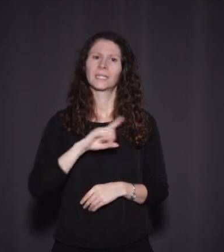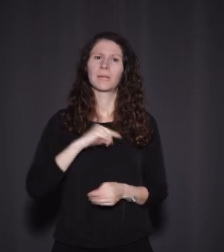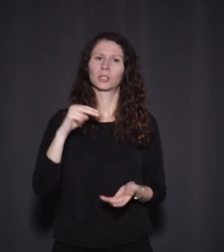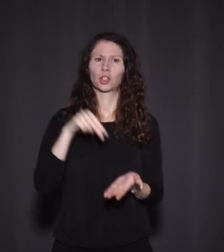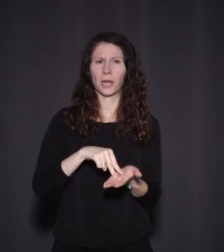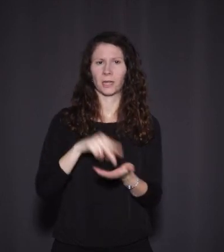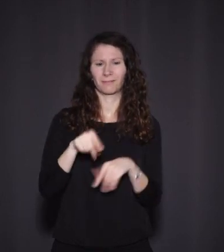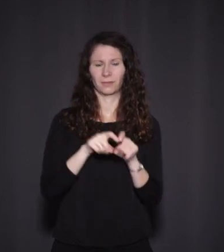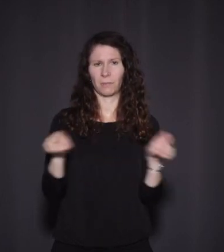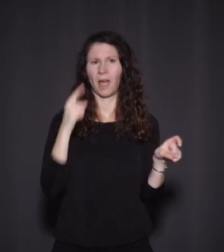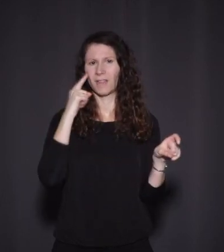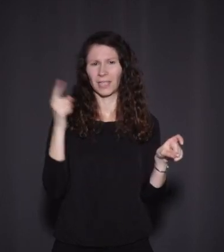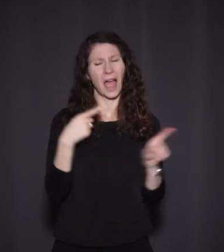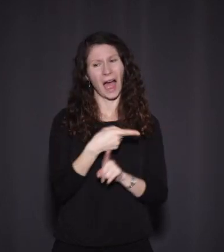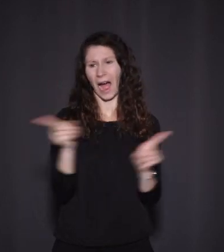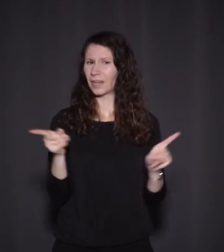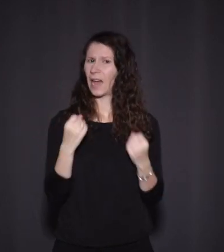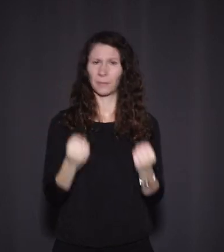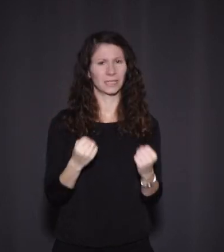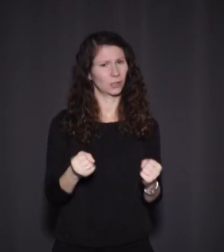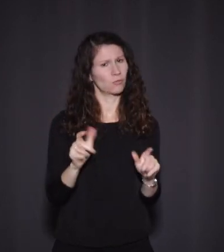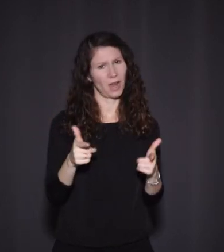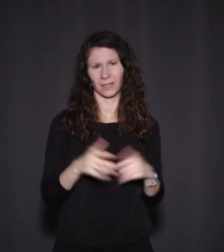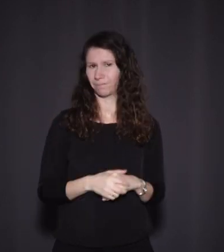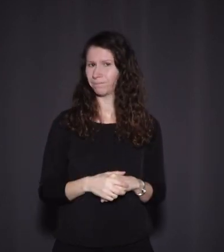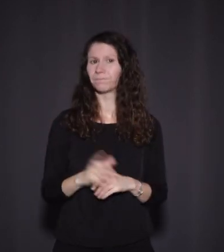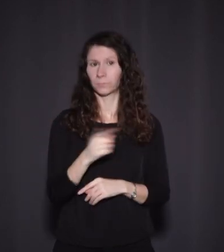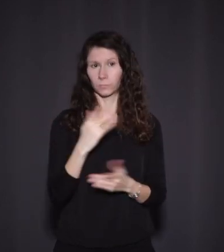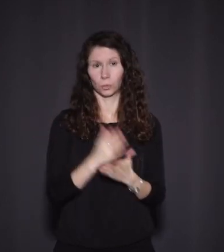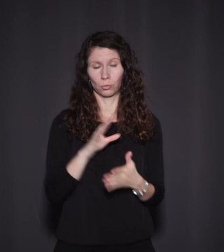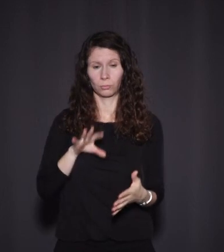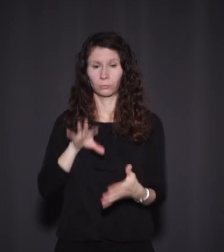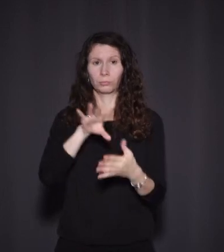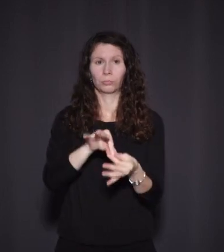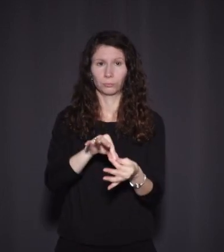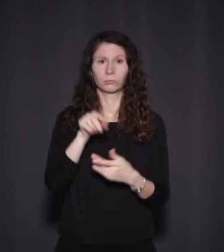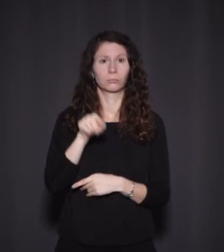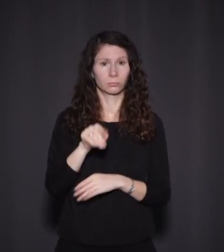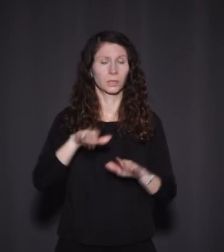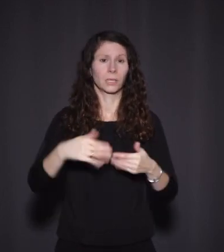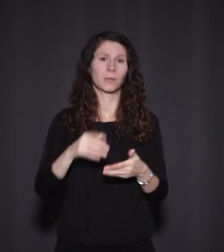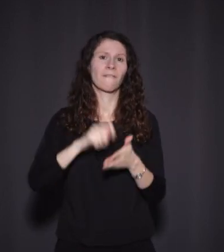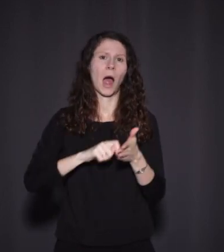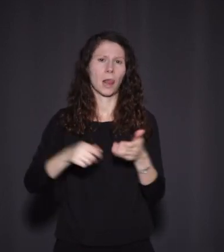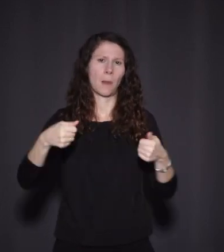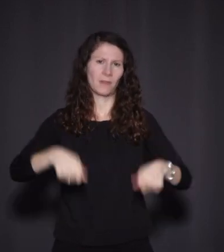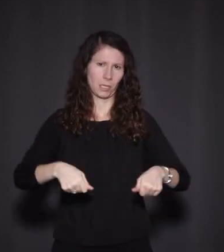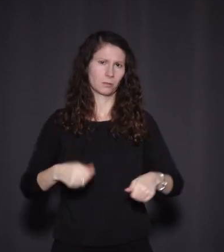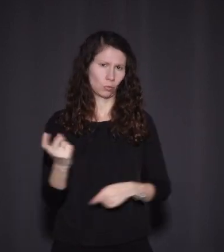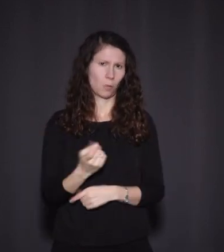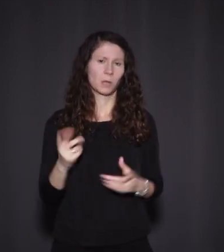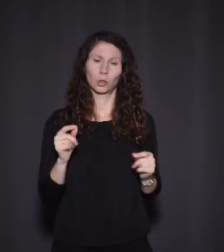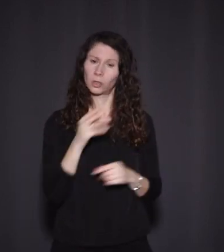wo wir wissen, nicht alle haben eine Absicherung, haben wir ja auch adressiert und haben gesagt, es wird da eine Wahlpflicht geben. Das heißt, wir haben viele